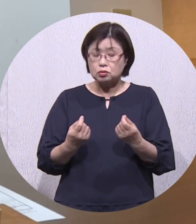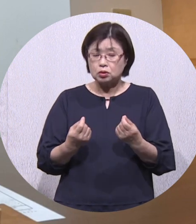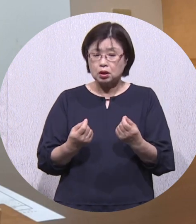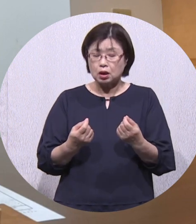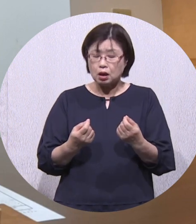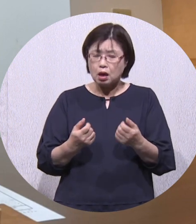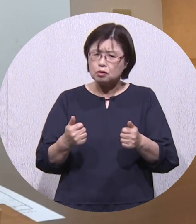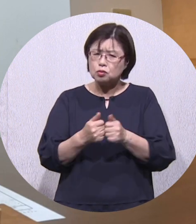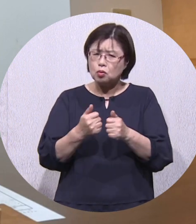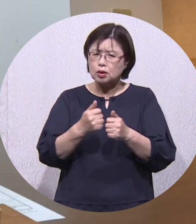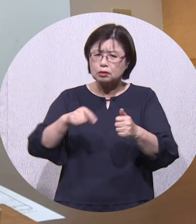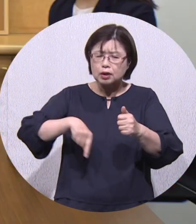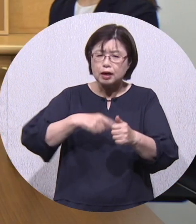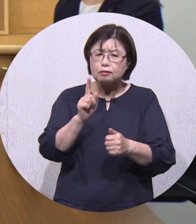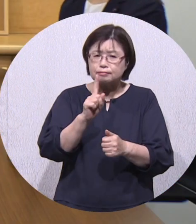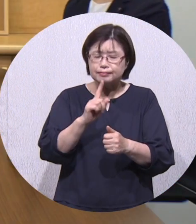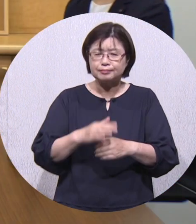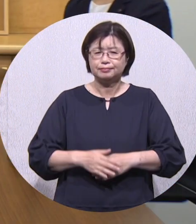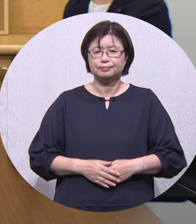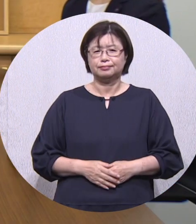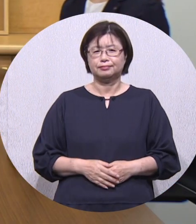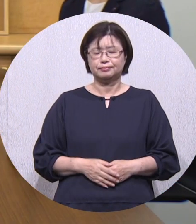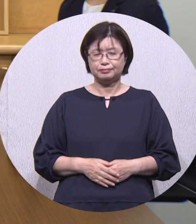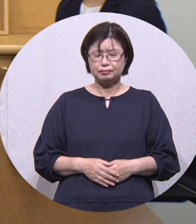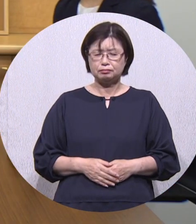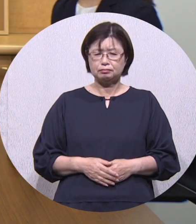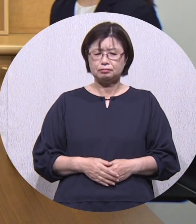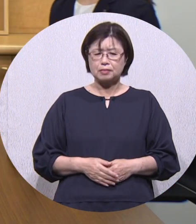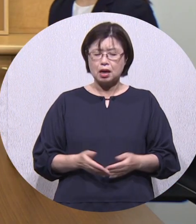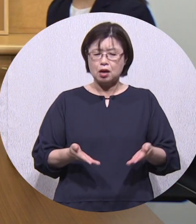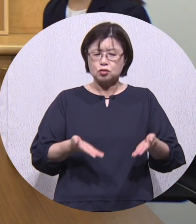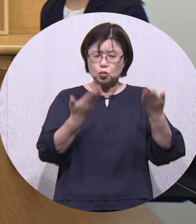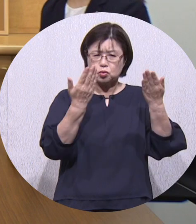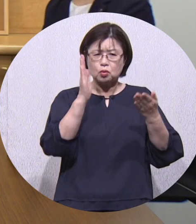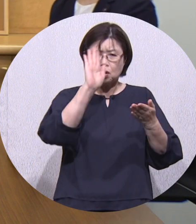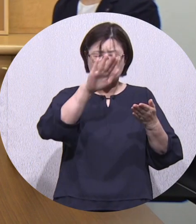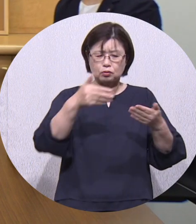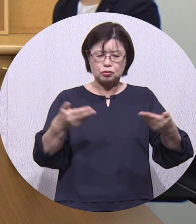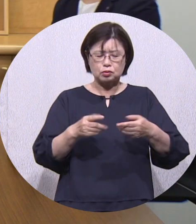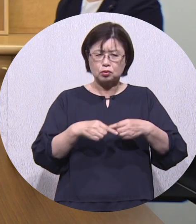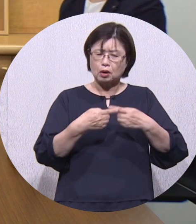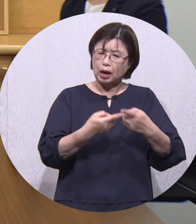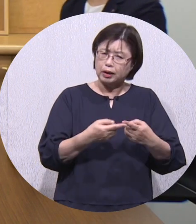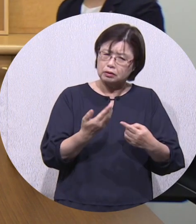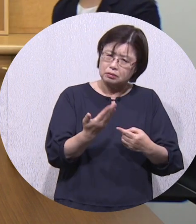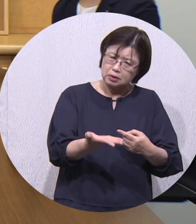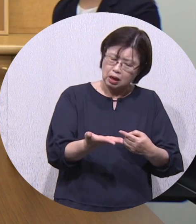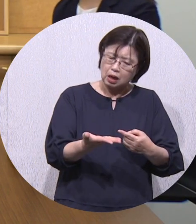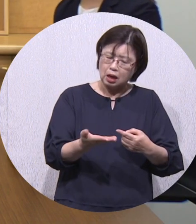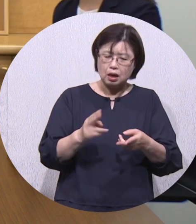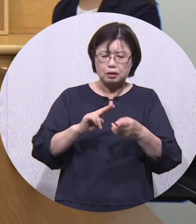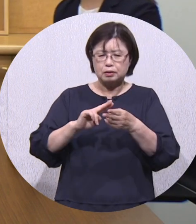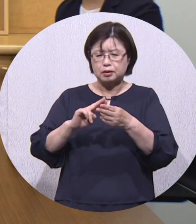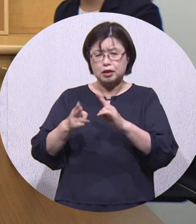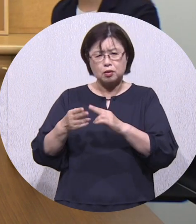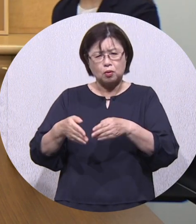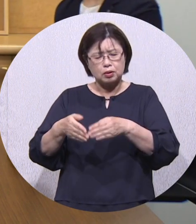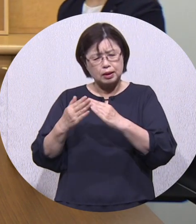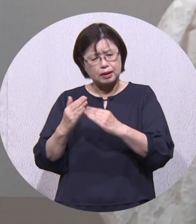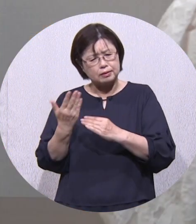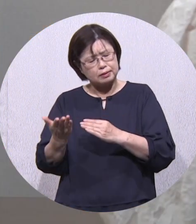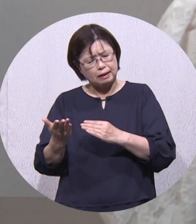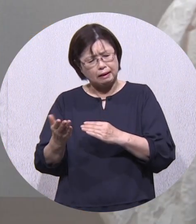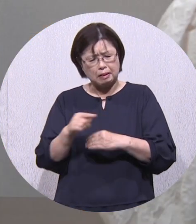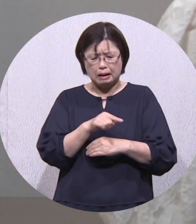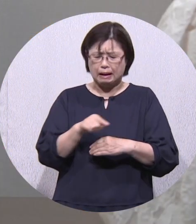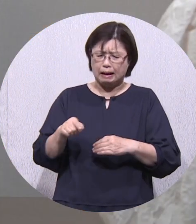どんな相談が寄せられましたか？ はい、学生さんは就職か起業かと悩んでいるという相談をよくお伺いしますね。